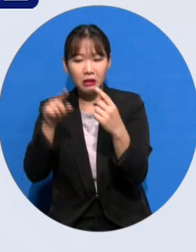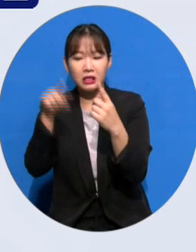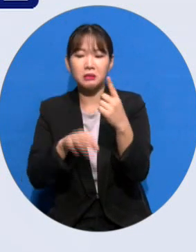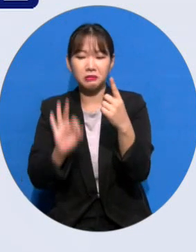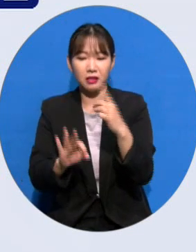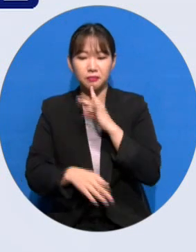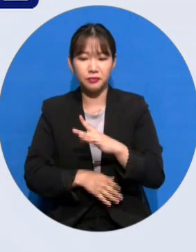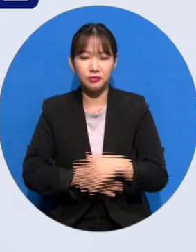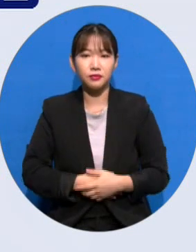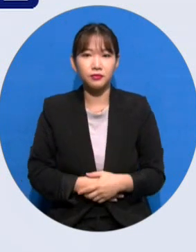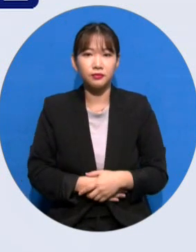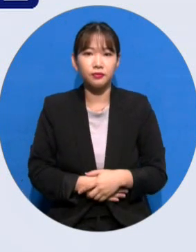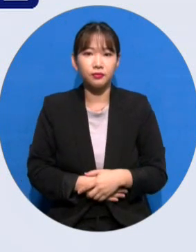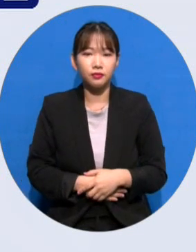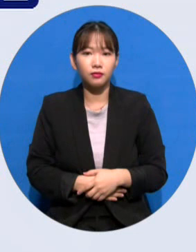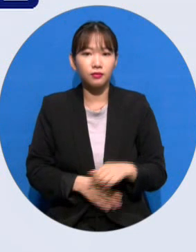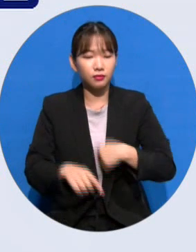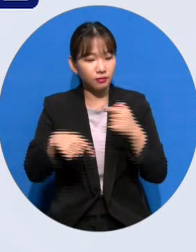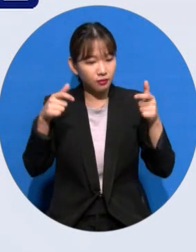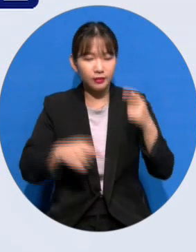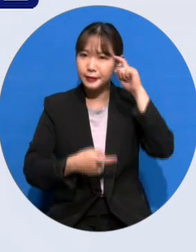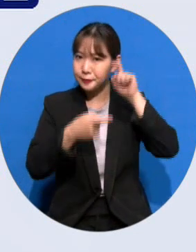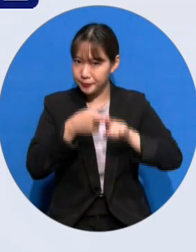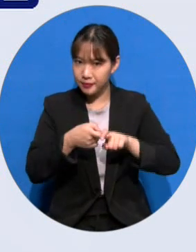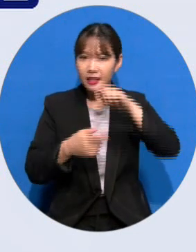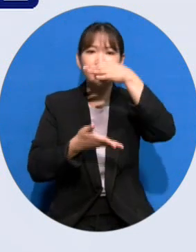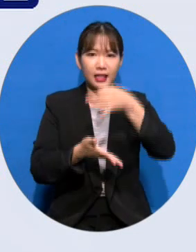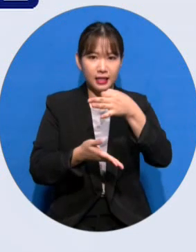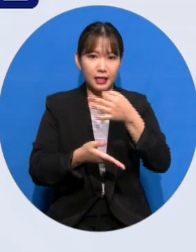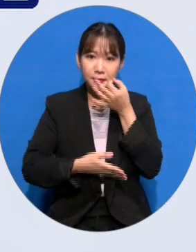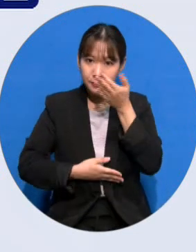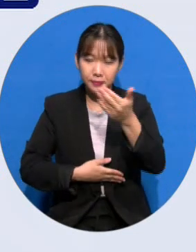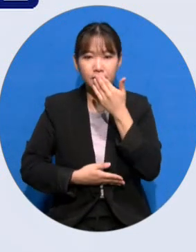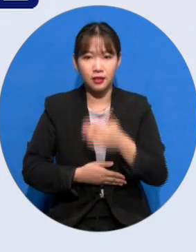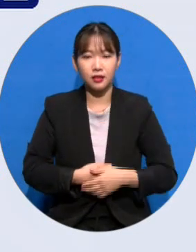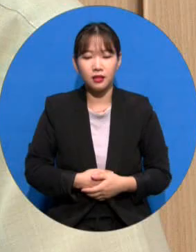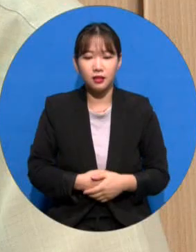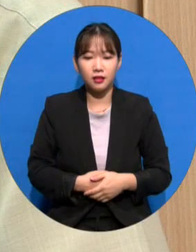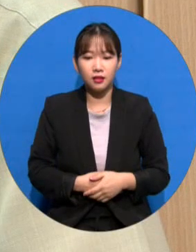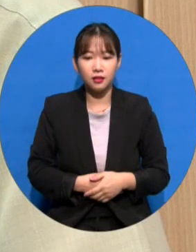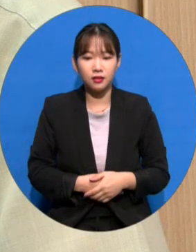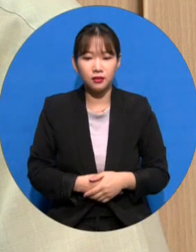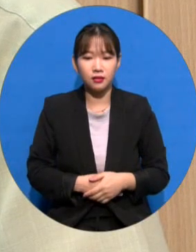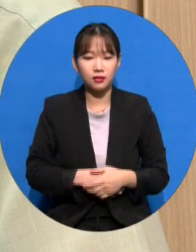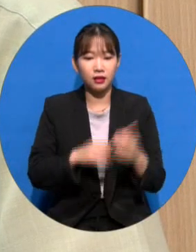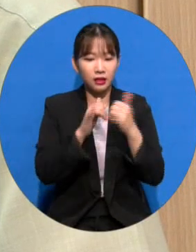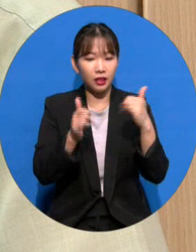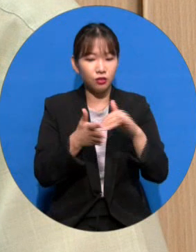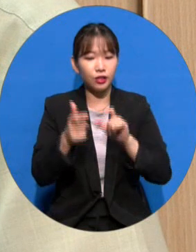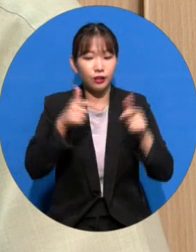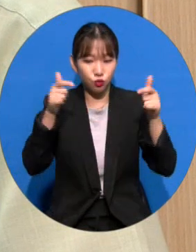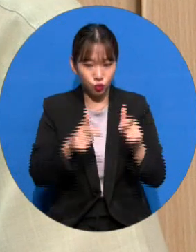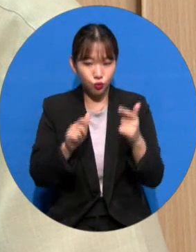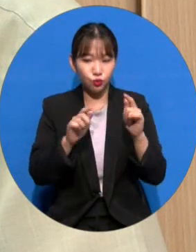수준에 불과합니다. 자치단체의 관심은 예산으로만 증명됩니다. 인구가 더 이상 줄지